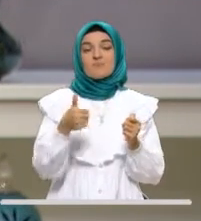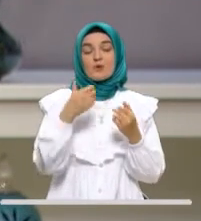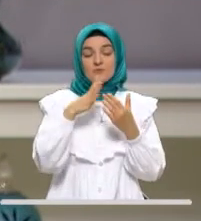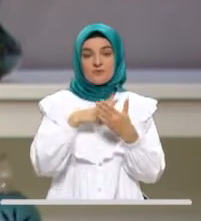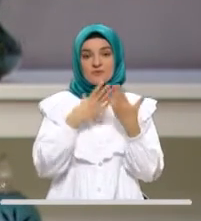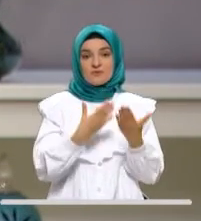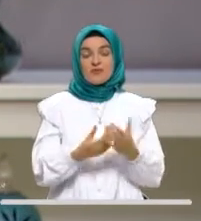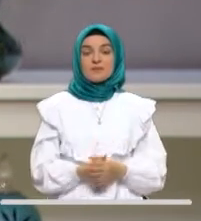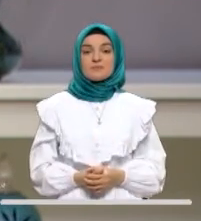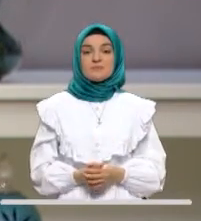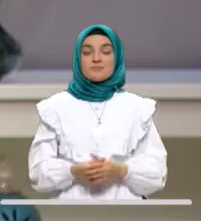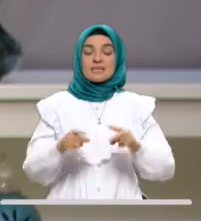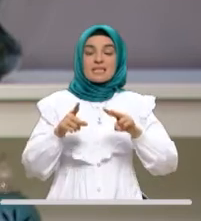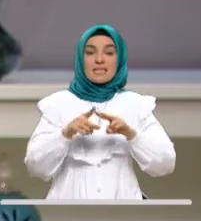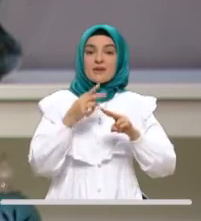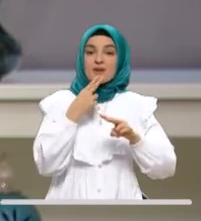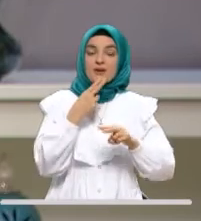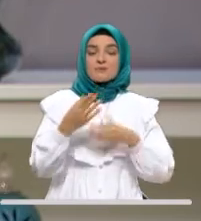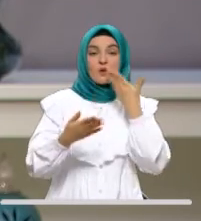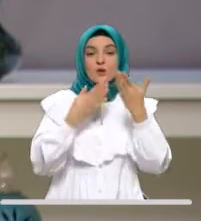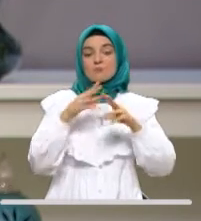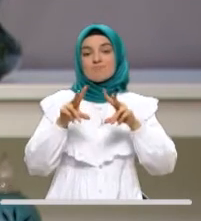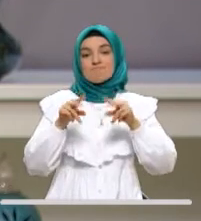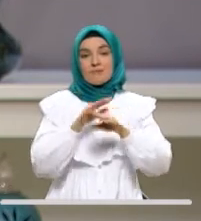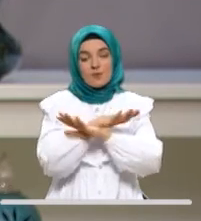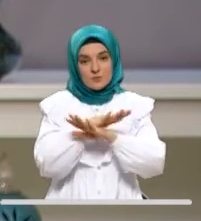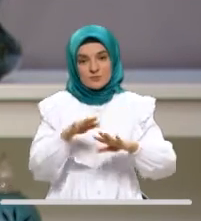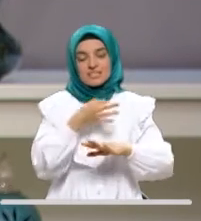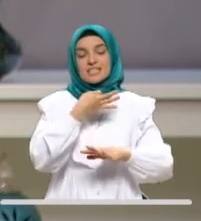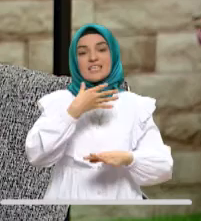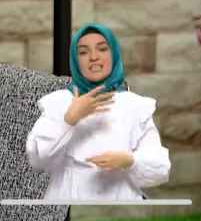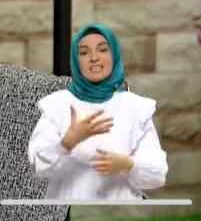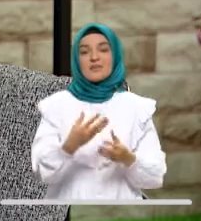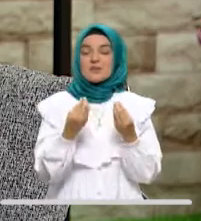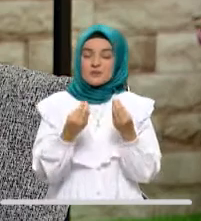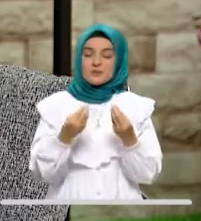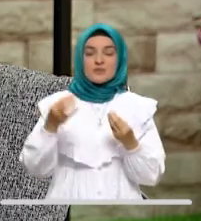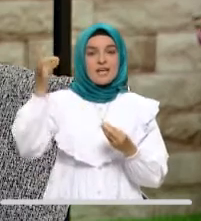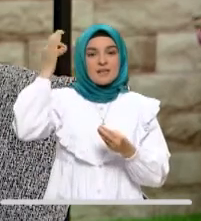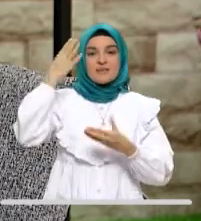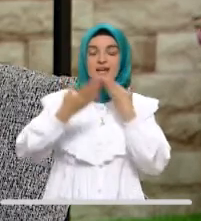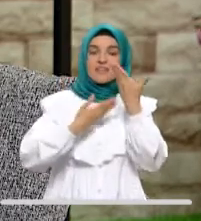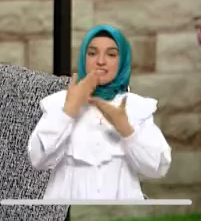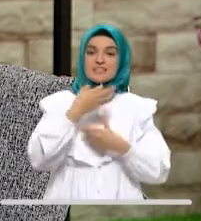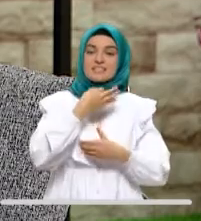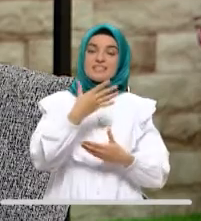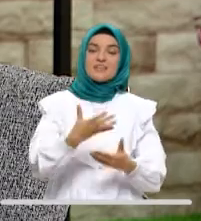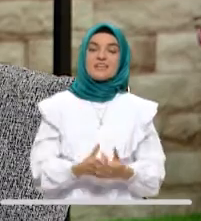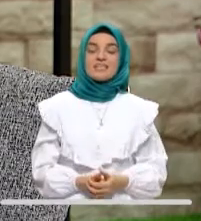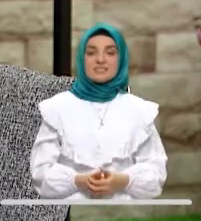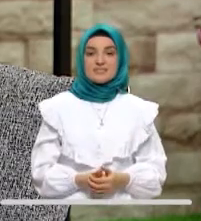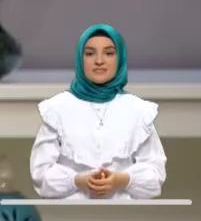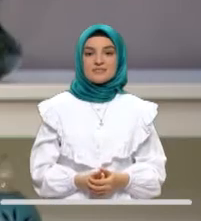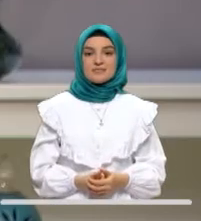davranışlarında. Evet. Peki Nermin Hanımcığım sohbetimizin sonuna geldik. Çok teşekkür ediyorum. Çok ben güzel bilgiler verdiniz. Sağ olun. Rica ederim. Ağzınıza sağlık.